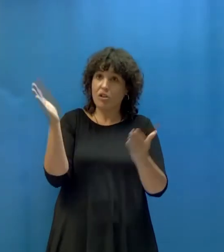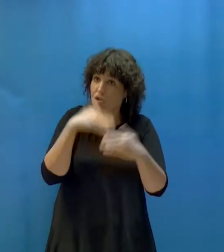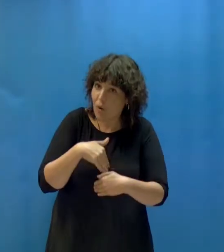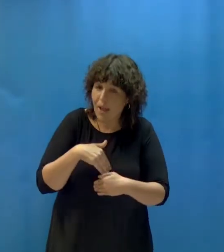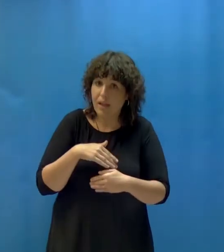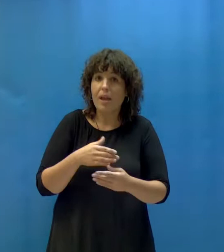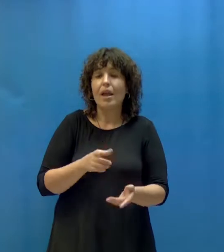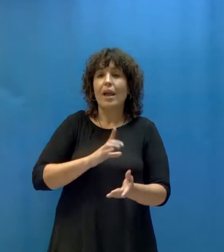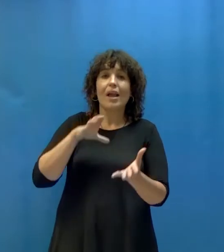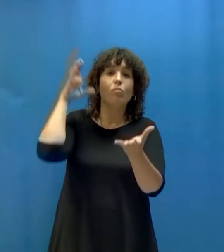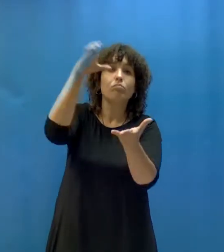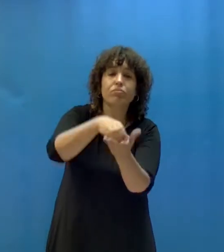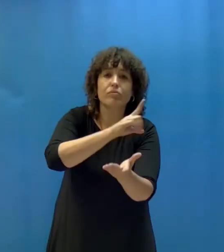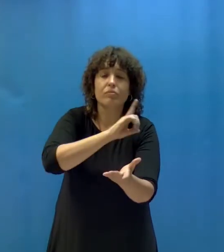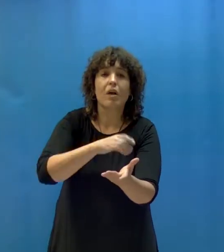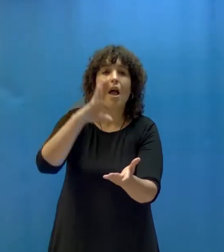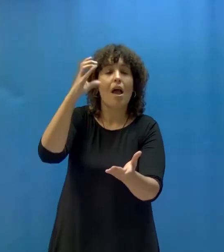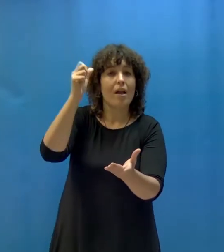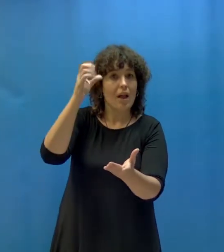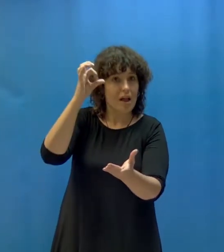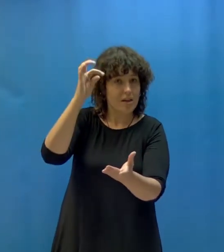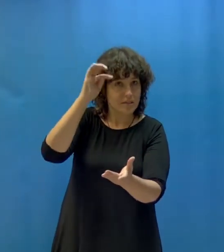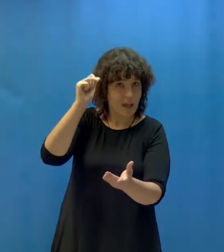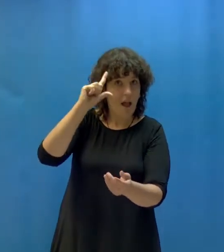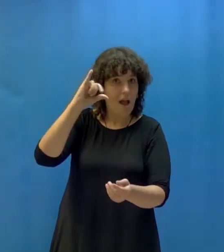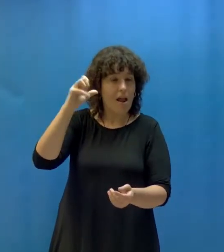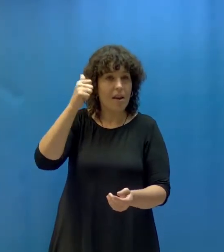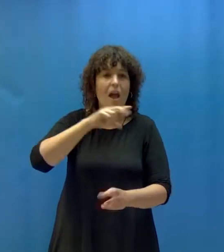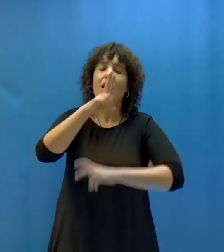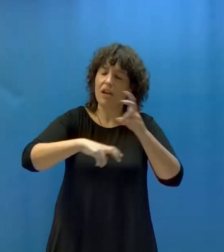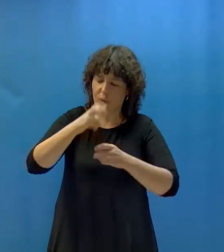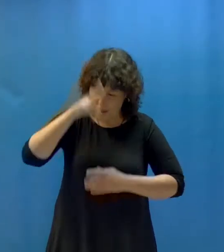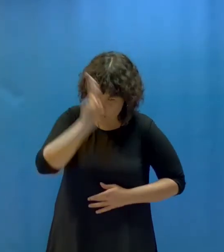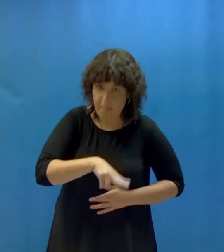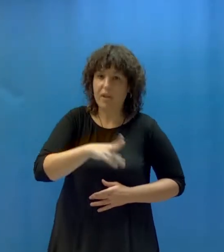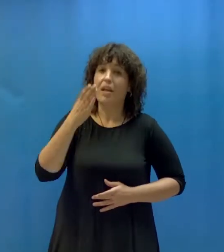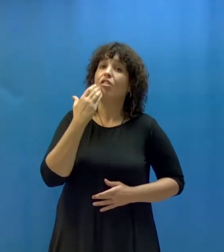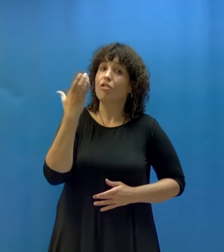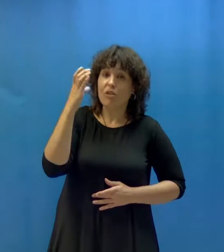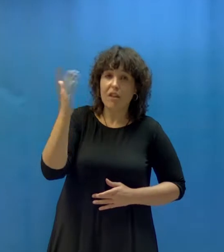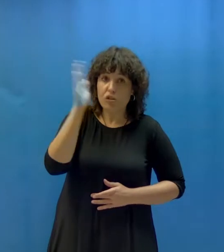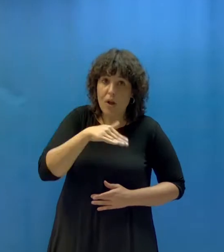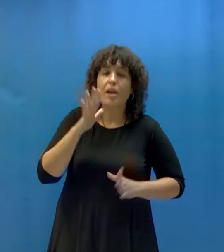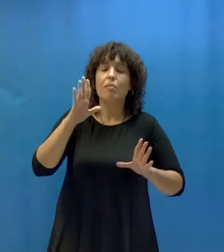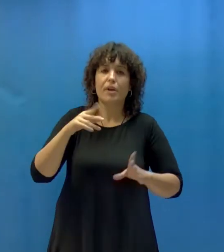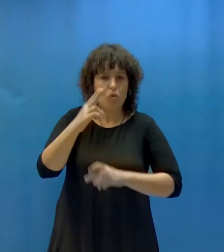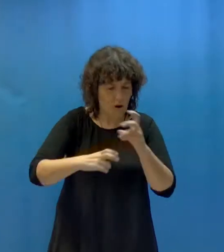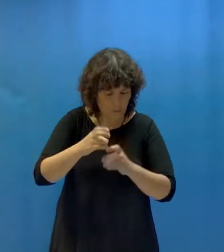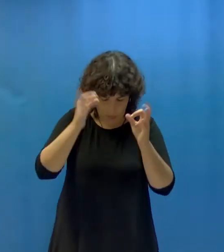s'hauria remodelat. Gràcies. Gràcies, senyora Peñalver. Senyor Porcar.